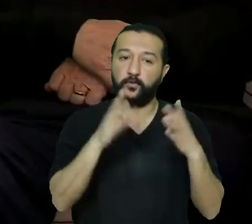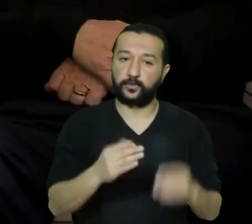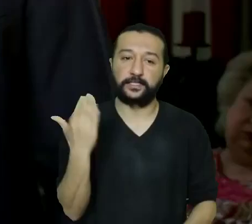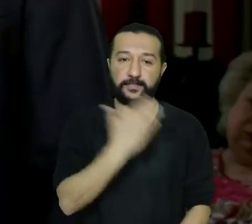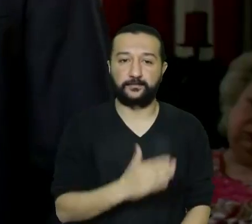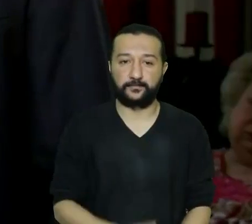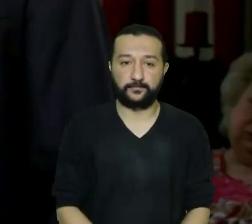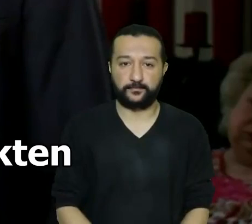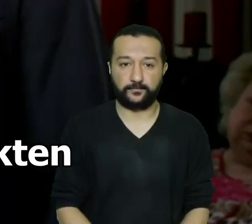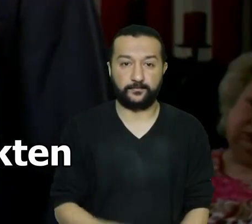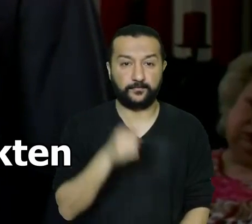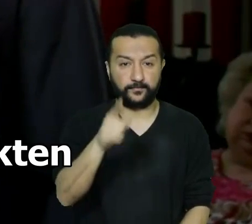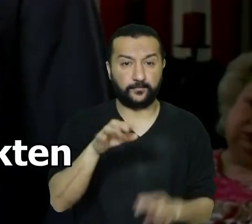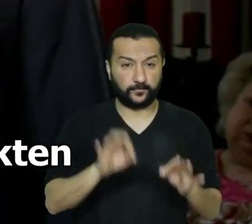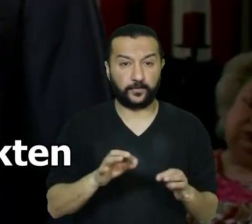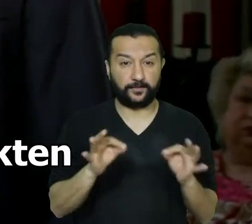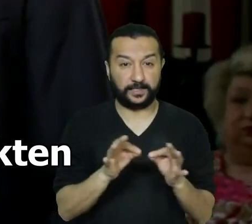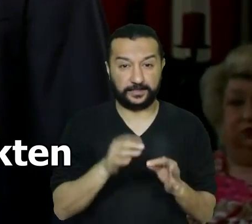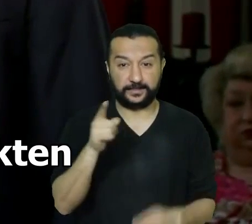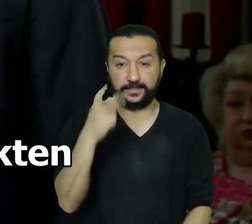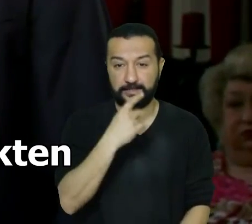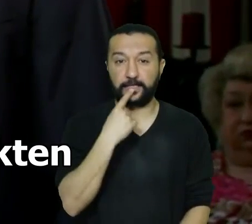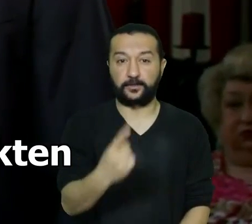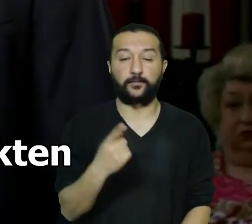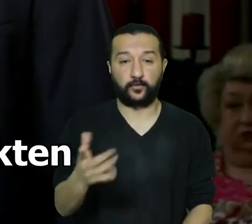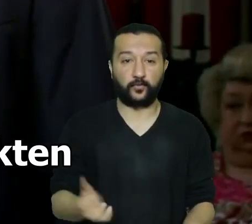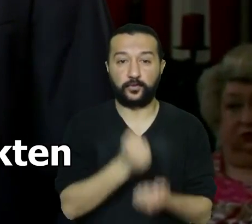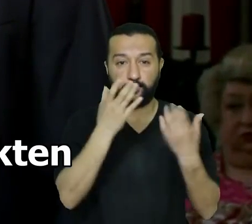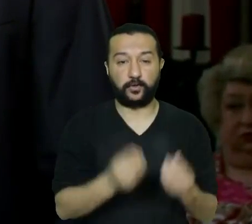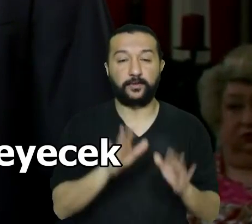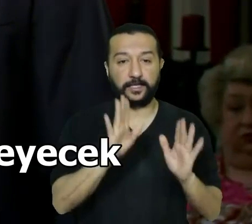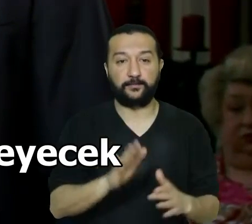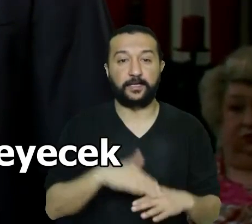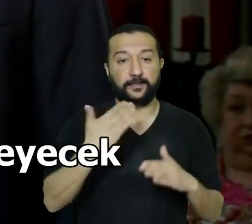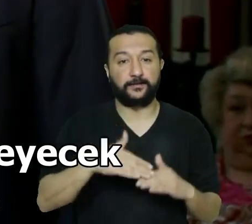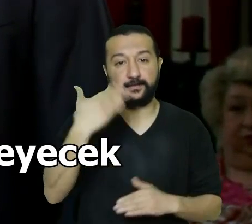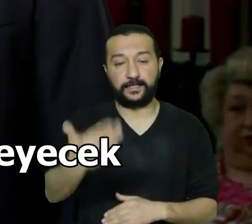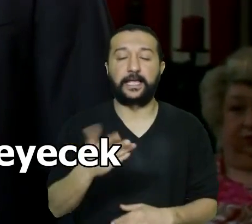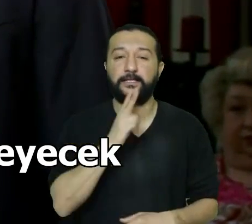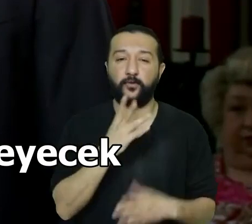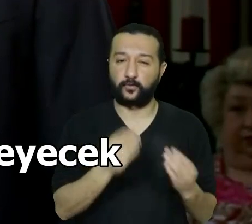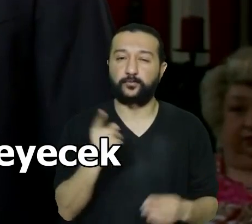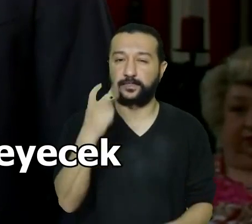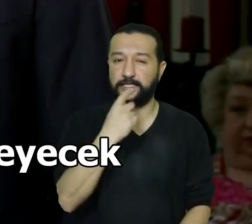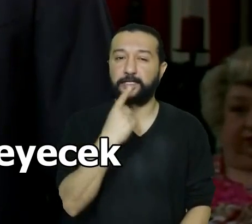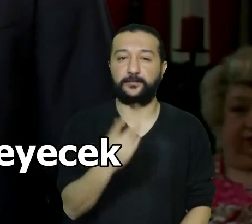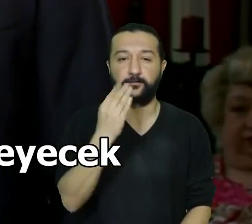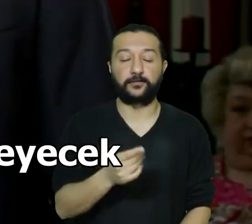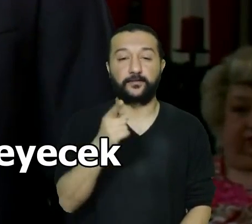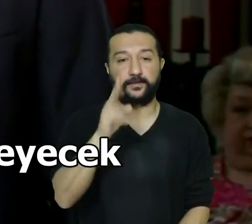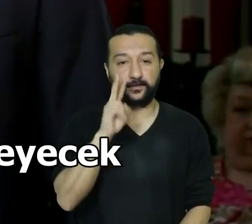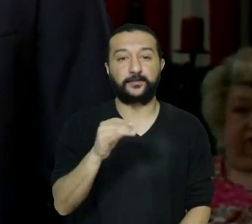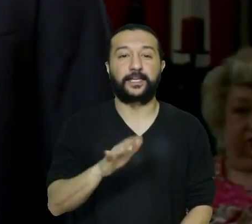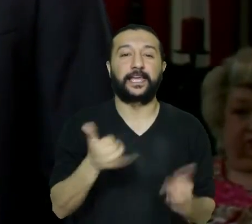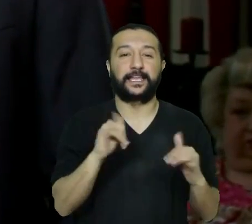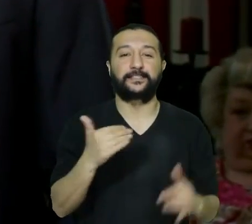çıkalım. Şu an Biricik'i şarkı söylemekten kurtarmış olabilirsin. Ama er ya da geç bu şarkıyı söyleyecek